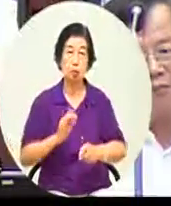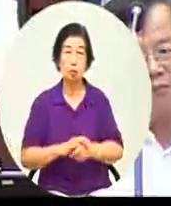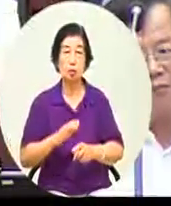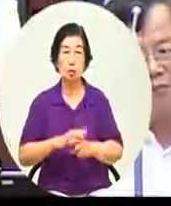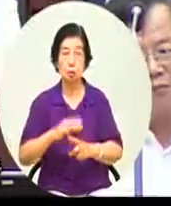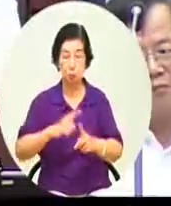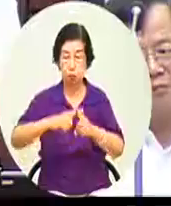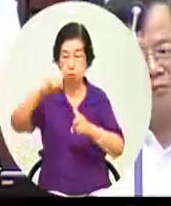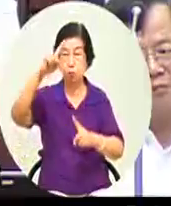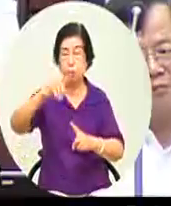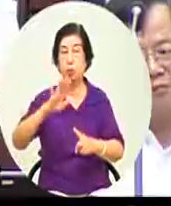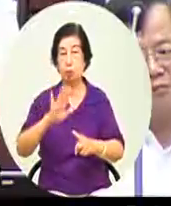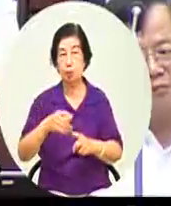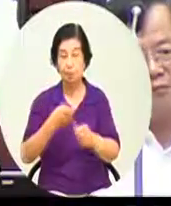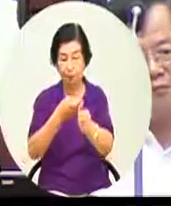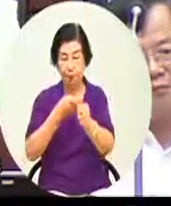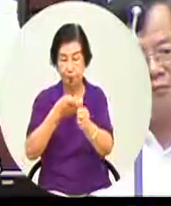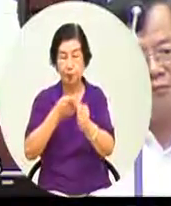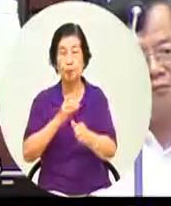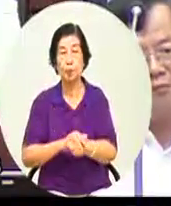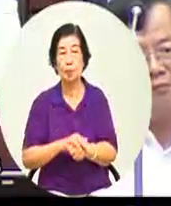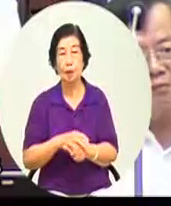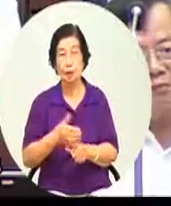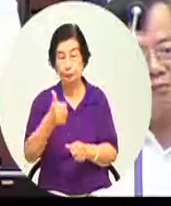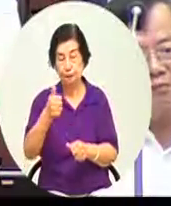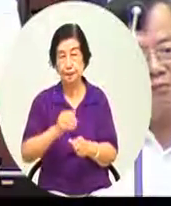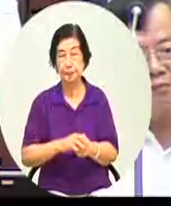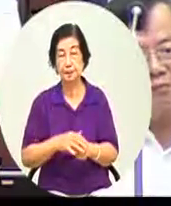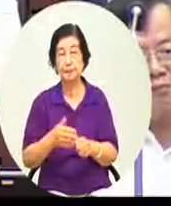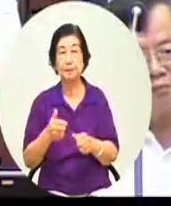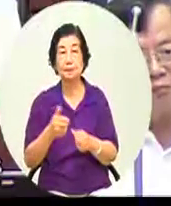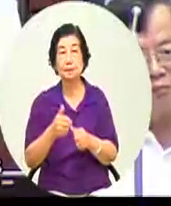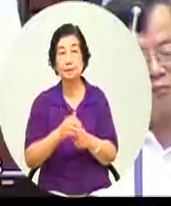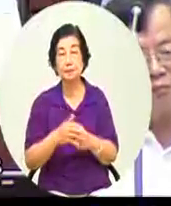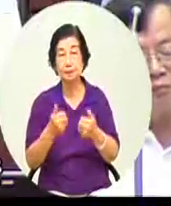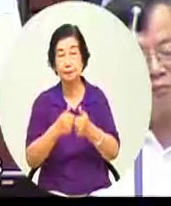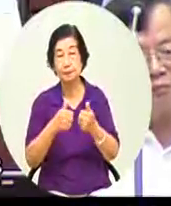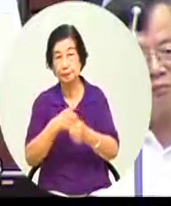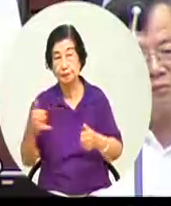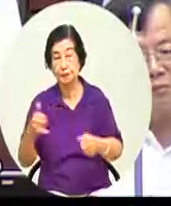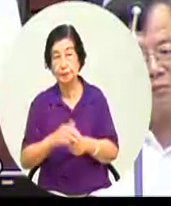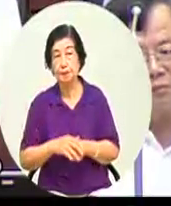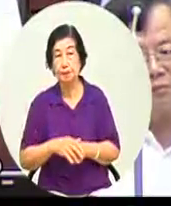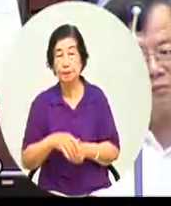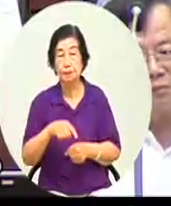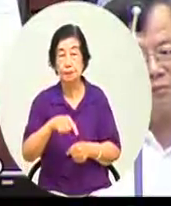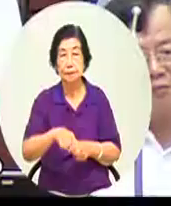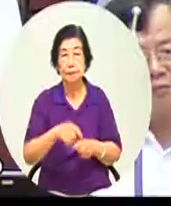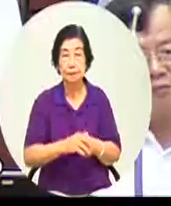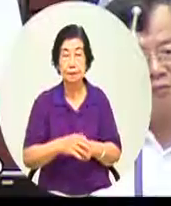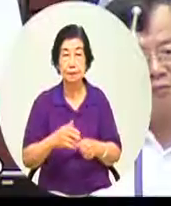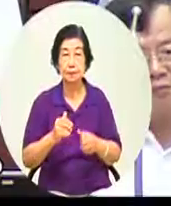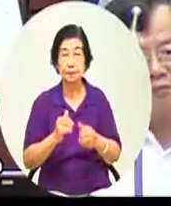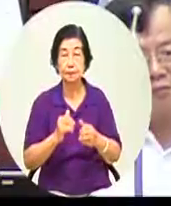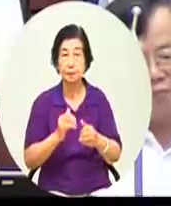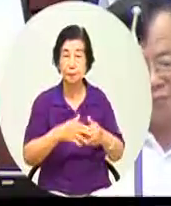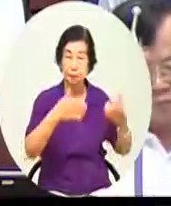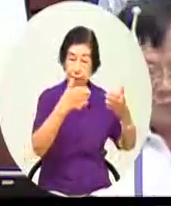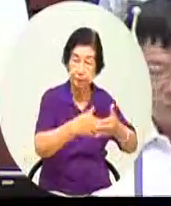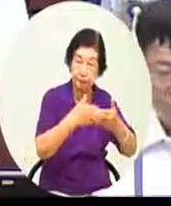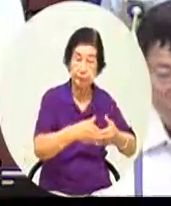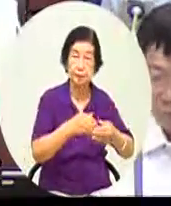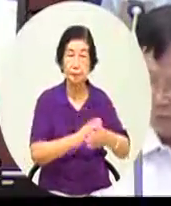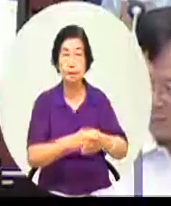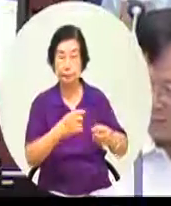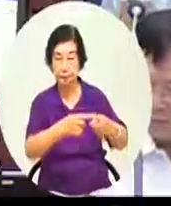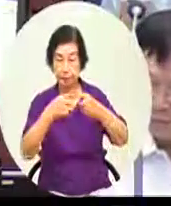望能够吸引他们。所以也谢谢议员对这部分的指教。我们也希望在陆客的部分呢，当然我们没有放弃啦，哈。不过我一